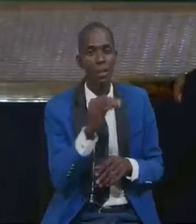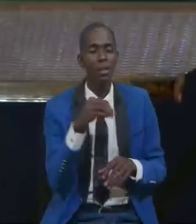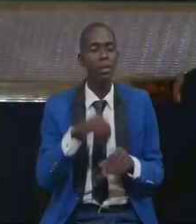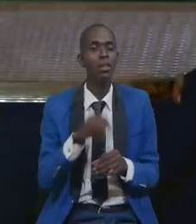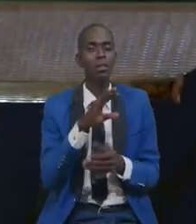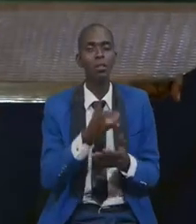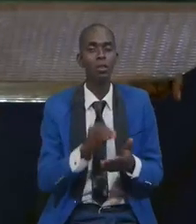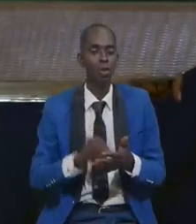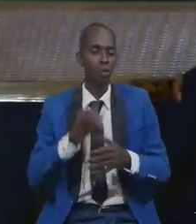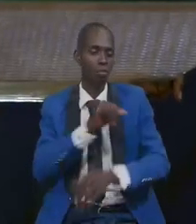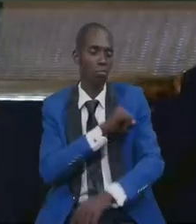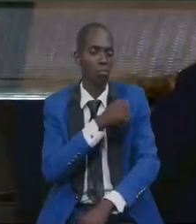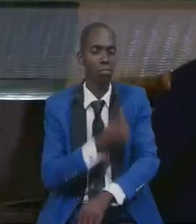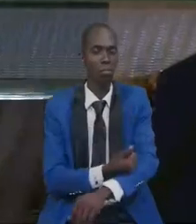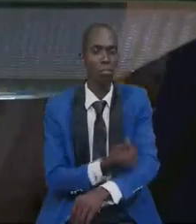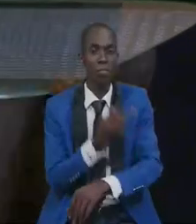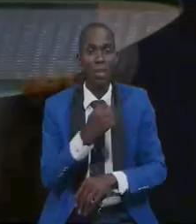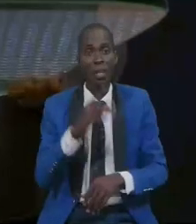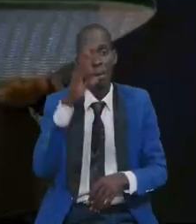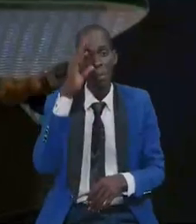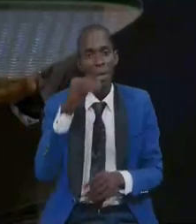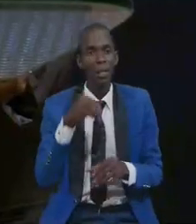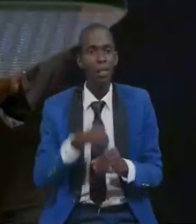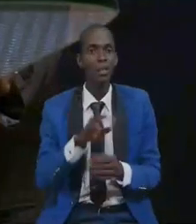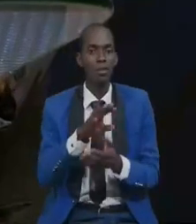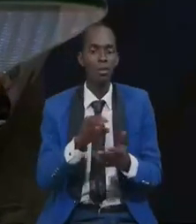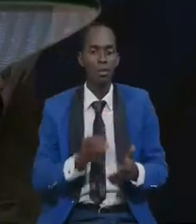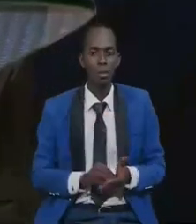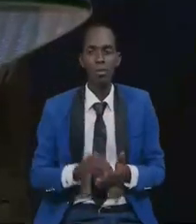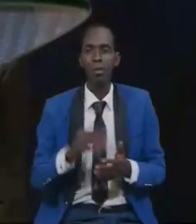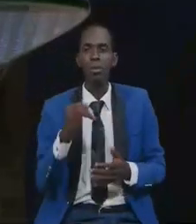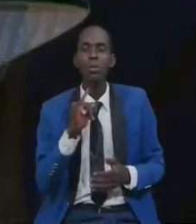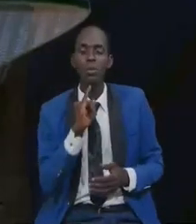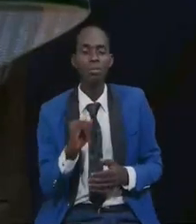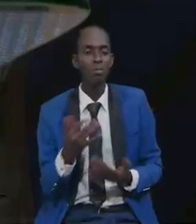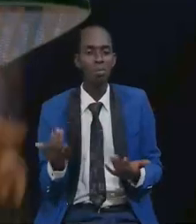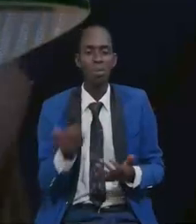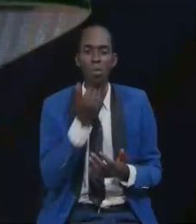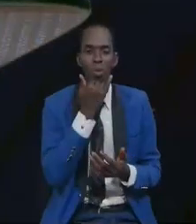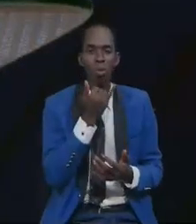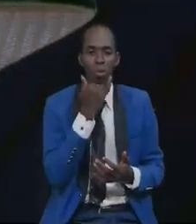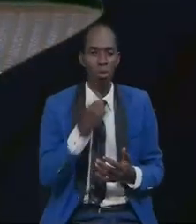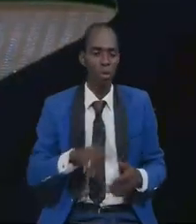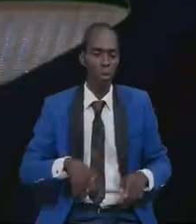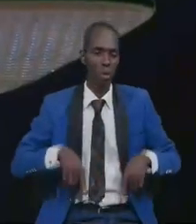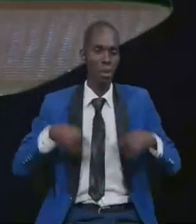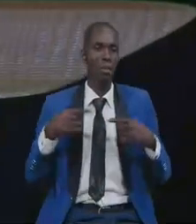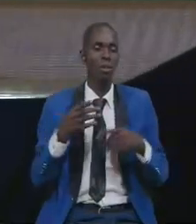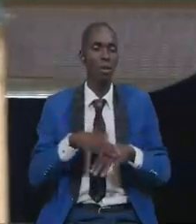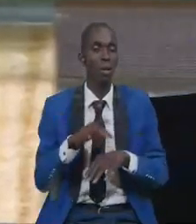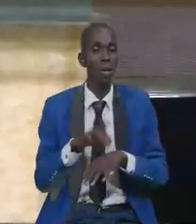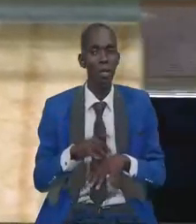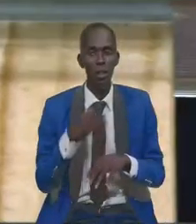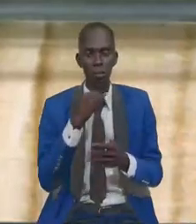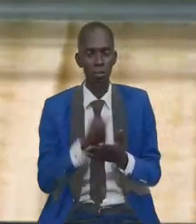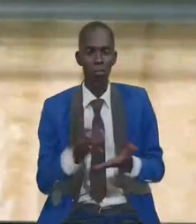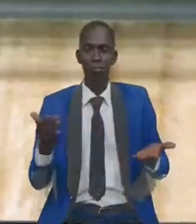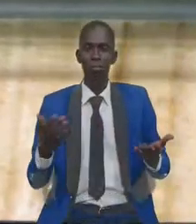dans son autorité. L'homme dans son état incorrigible sur la terre. Disant, regardez qui je